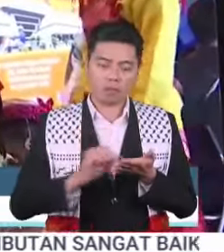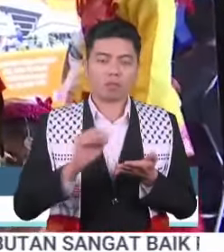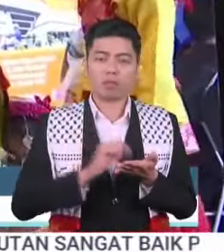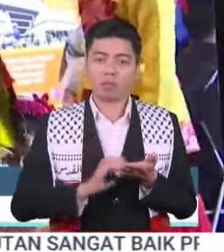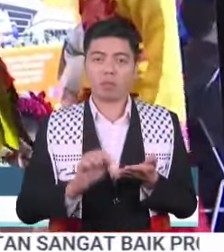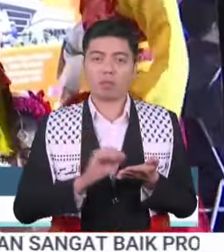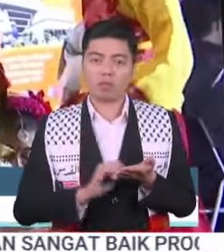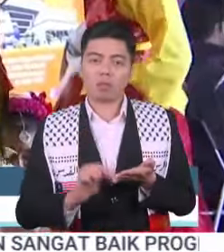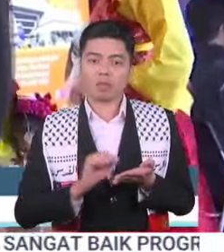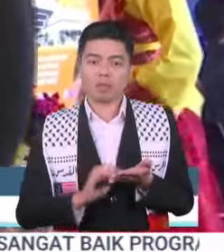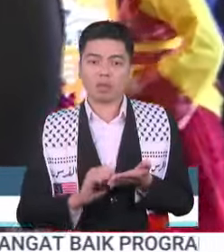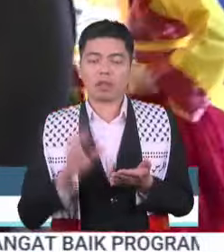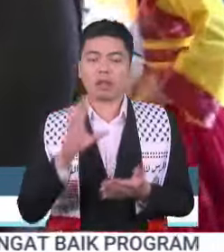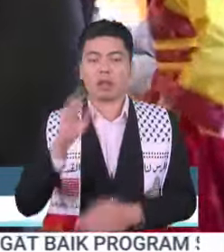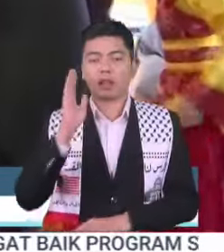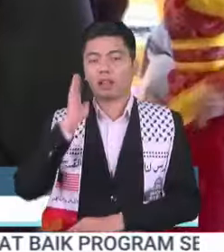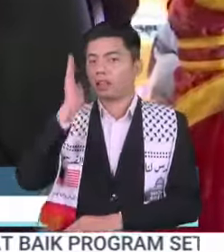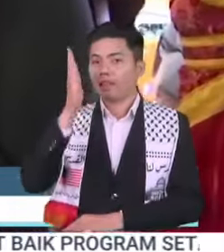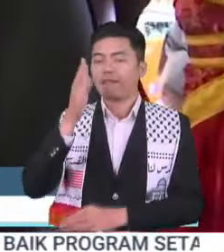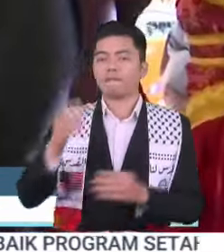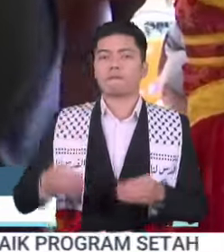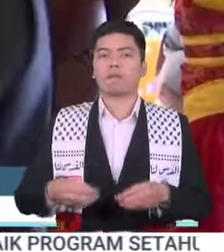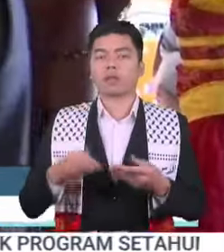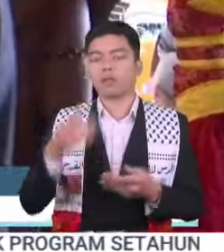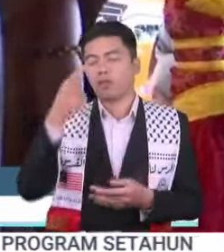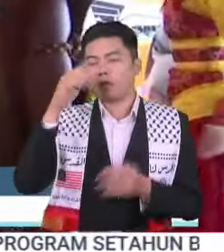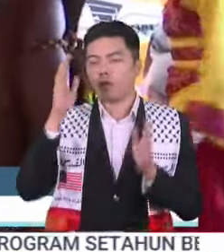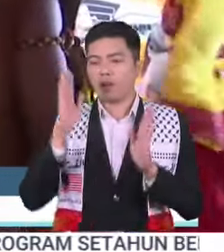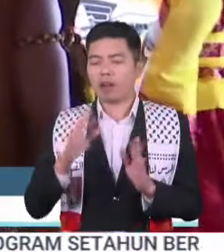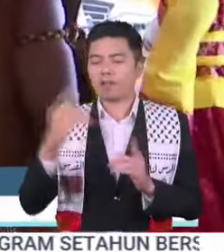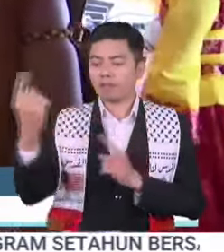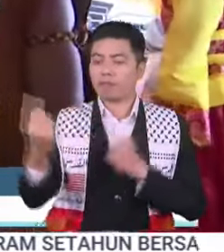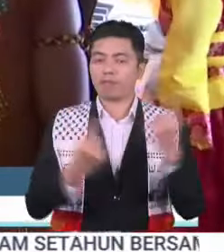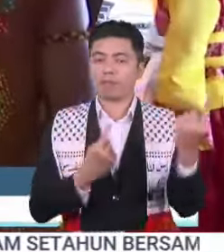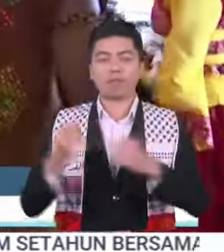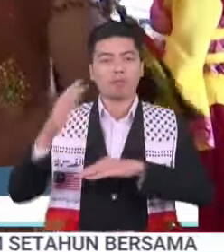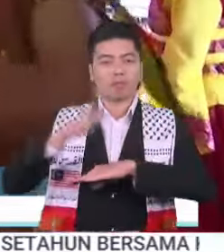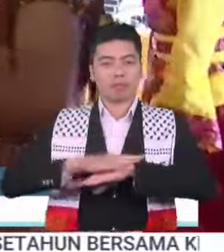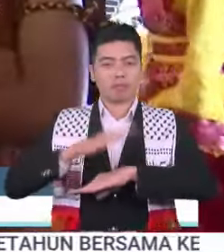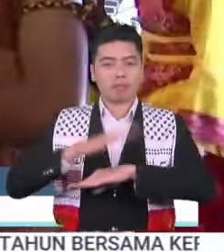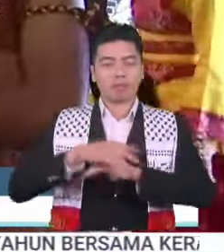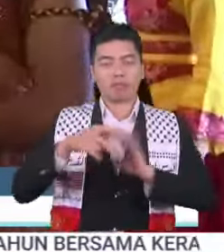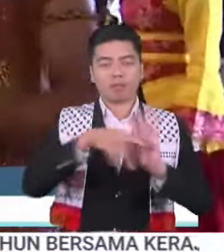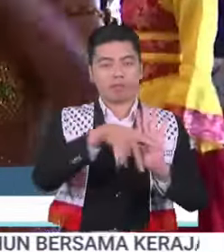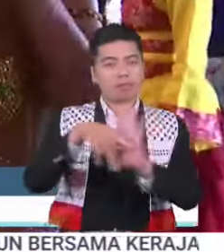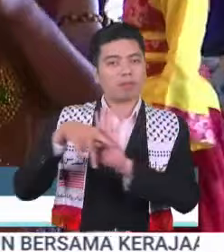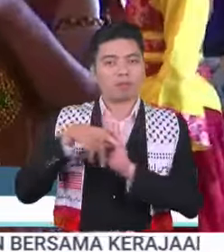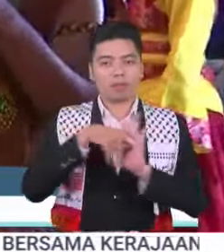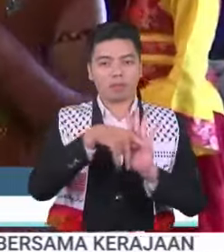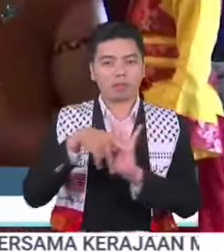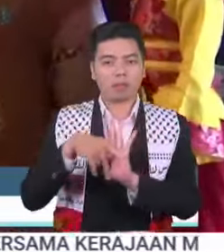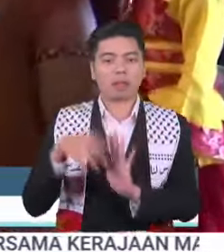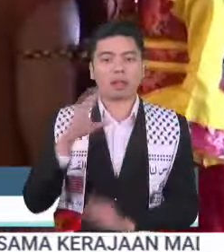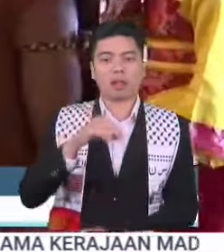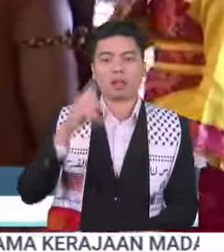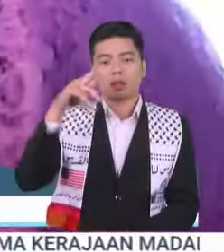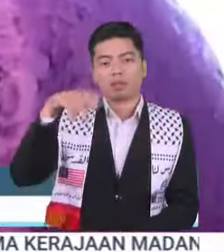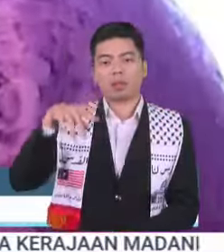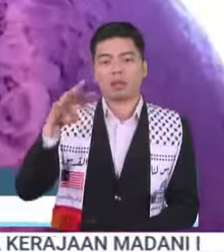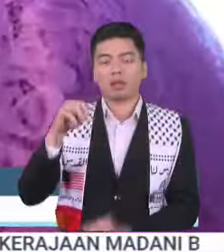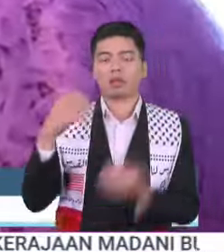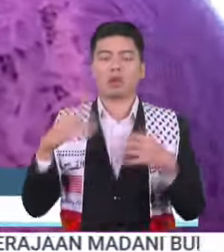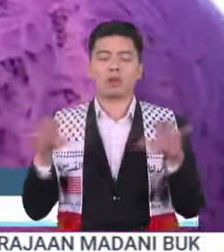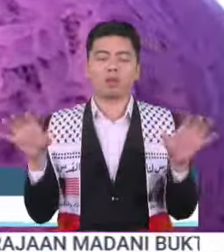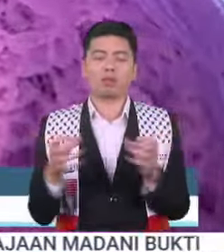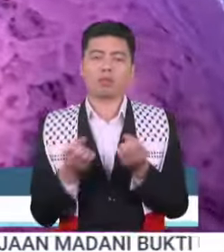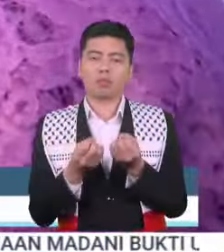buku dan akan diberikan kepada yang datang ke booth kami. Kemudian daripada KPN sendiri, kami telah berjaya